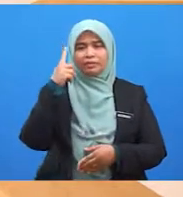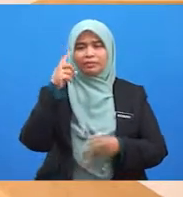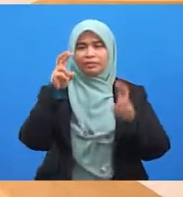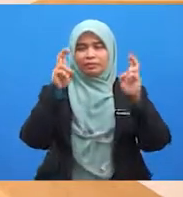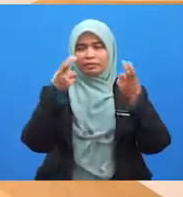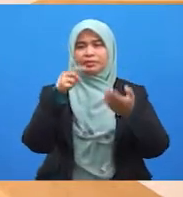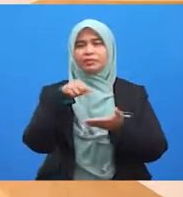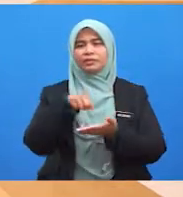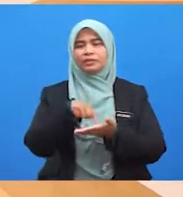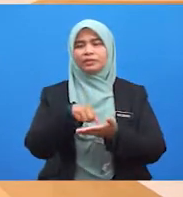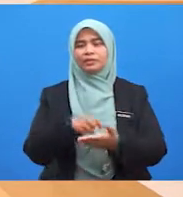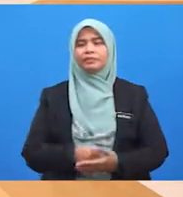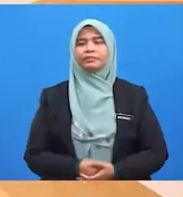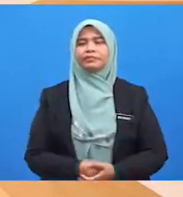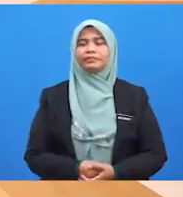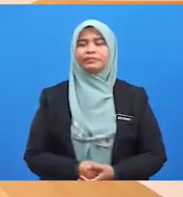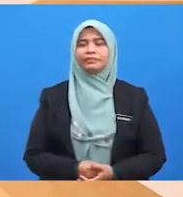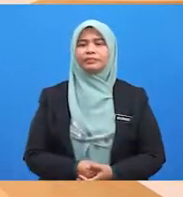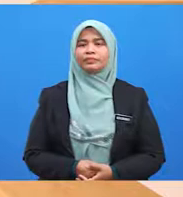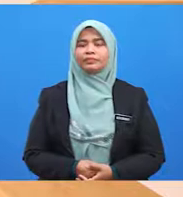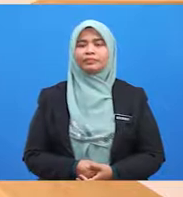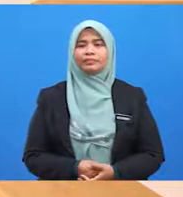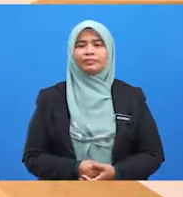kegiatan ekonomi di Malaysia ini.